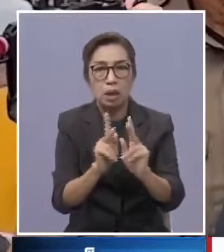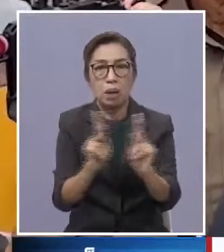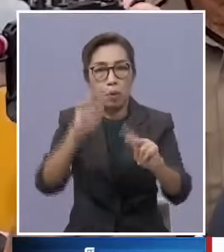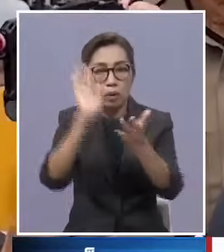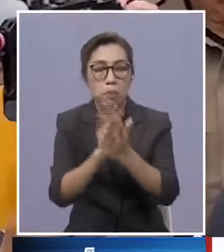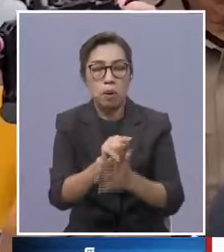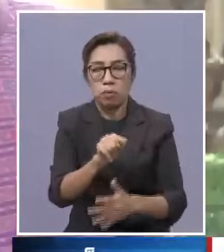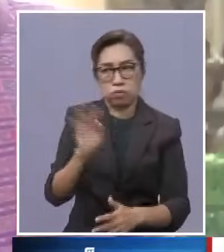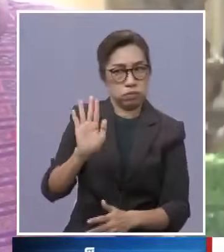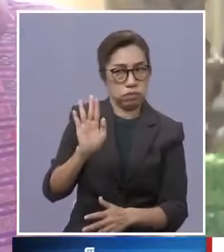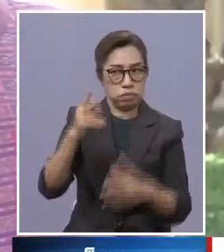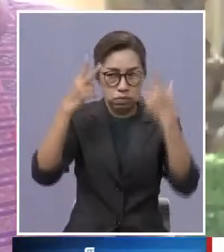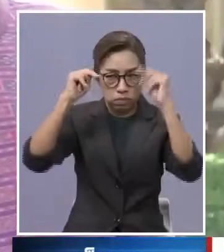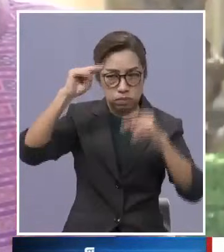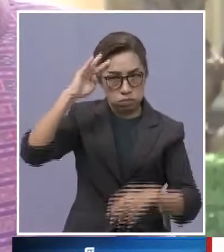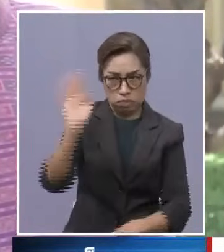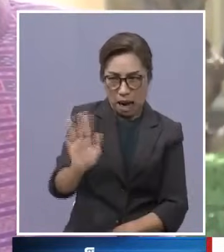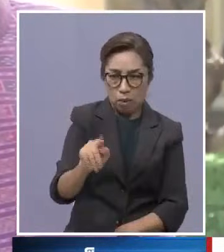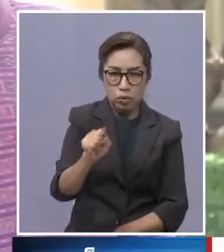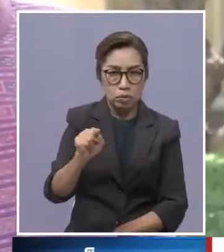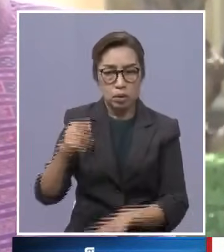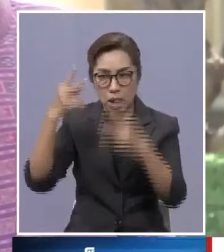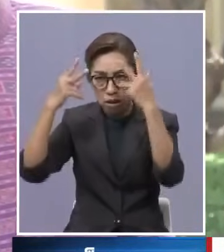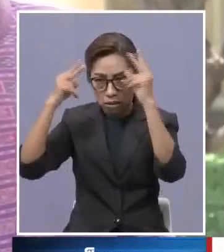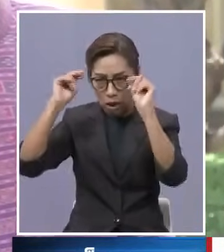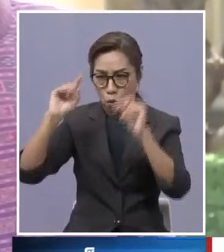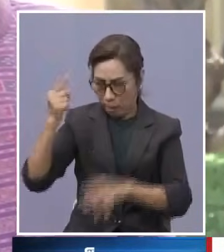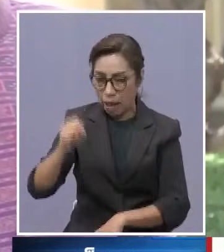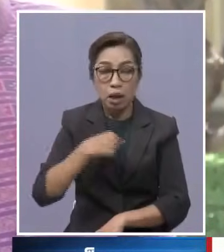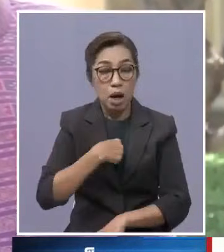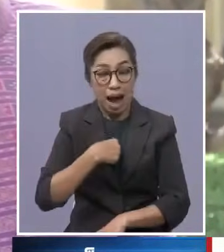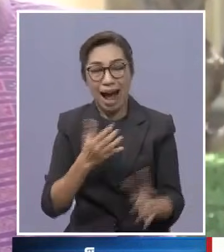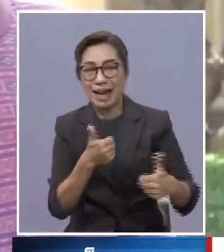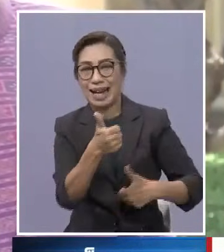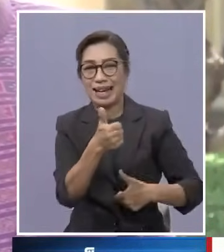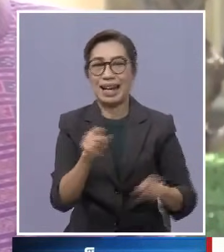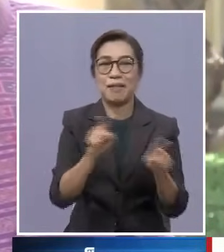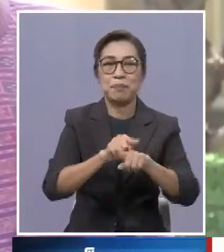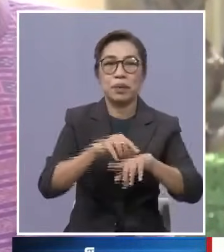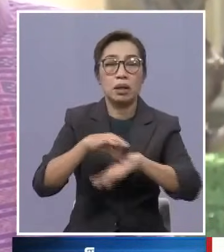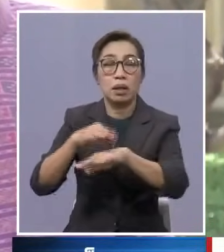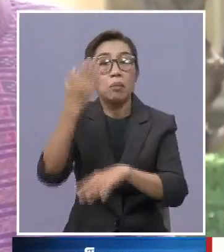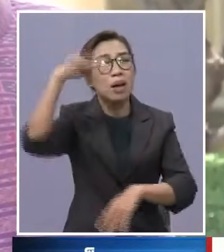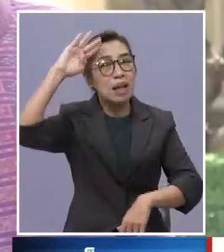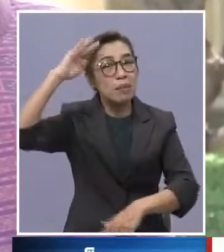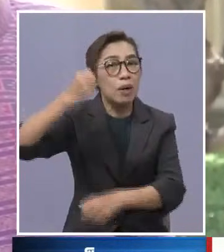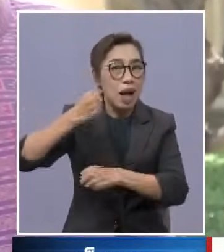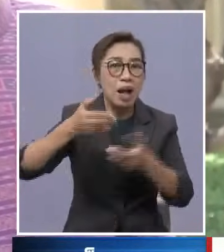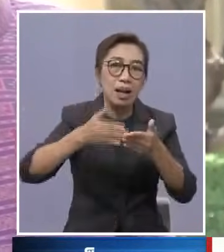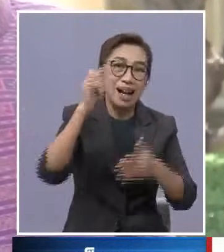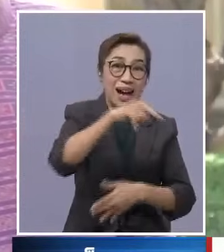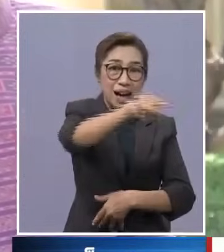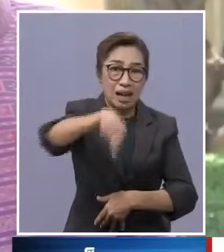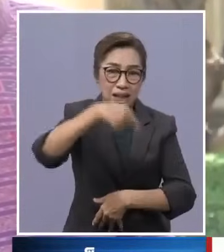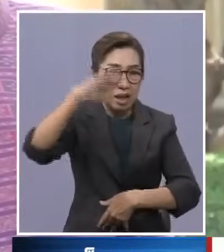อยหลังกลับเข้าทำเนียบไม่แต่งตั้งผบ.ตร.เนื่องจากการตั้งเนี่ยนะฮะมันไม่เหมือนการตั้งผบ.เหล่าทัพนะฮะการเมืองในยุ